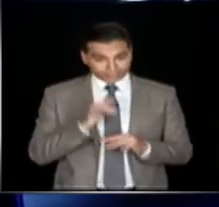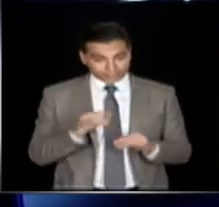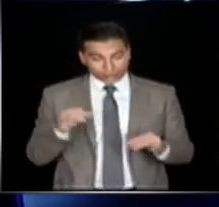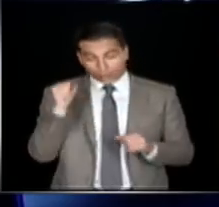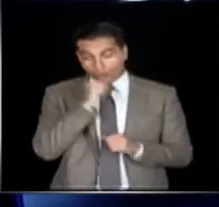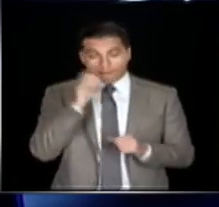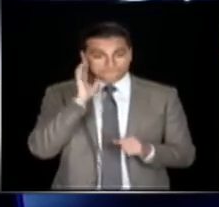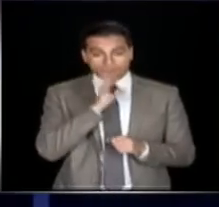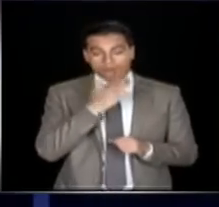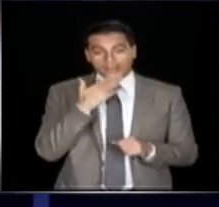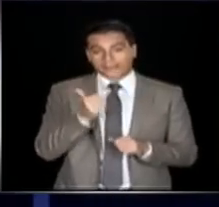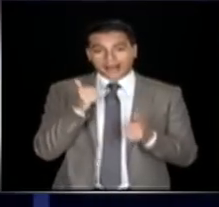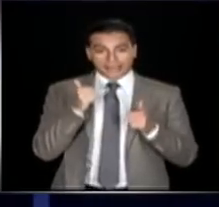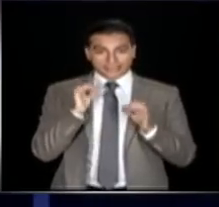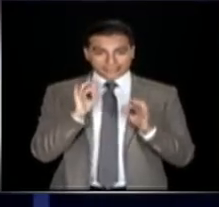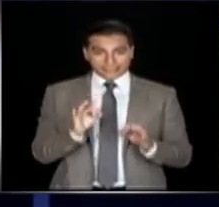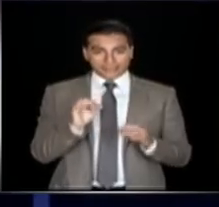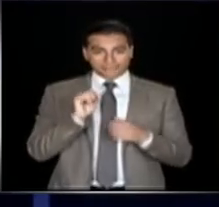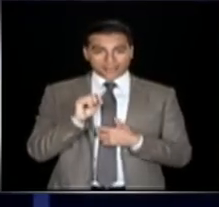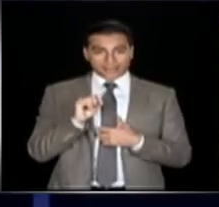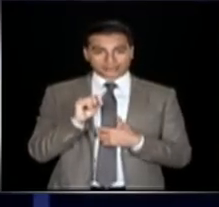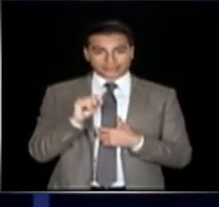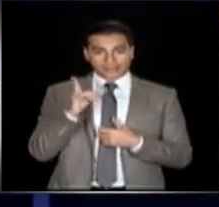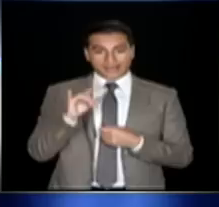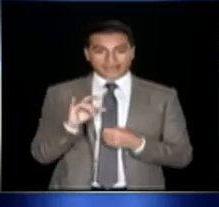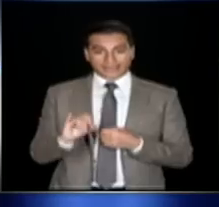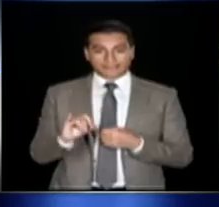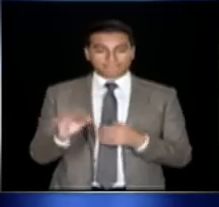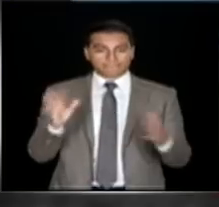أغنية جميلة جدا لريم بنا،